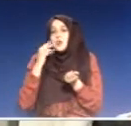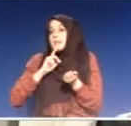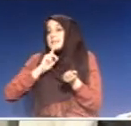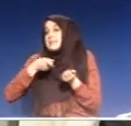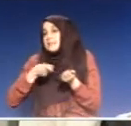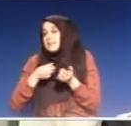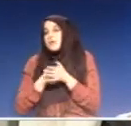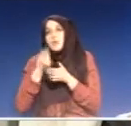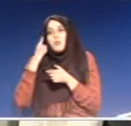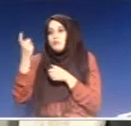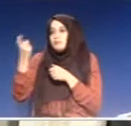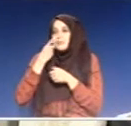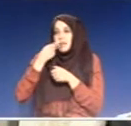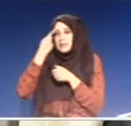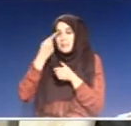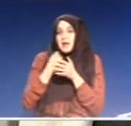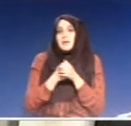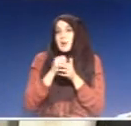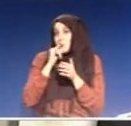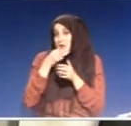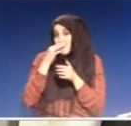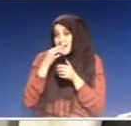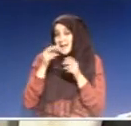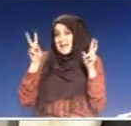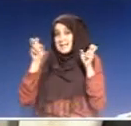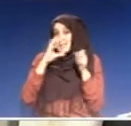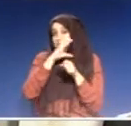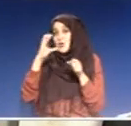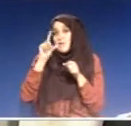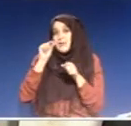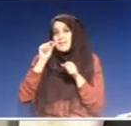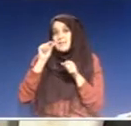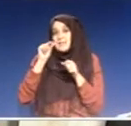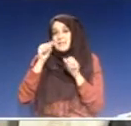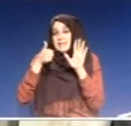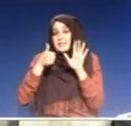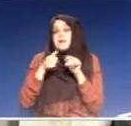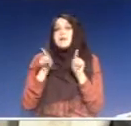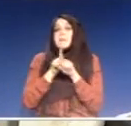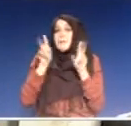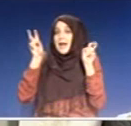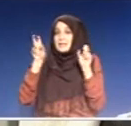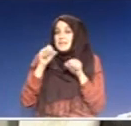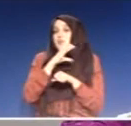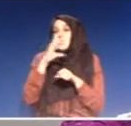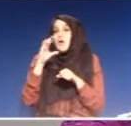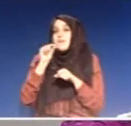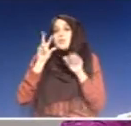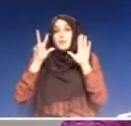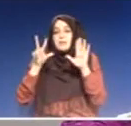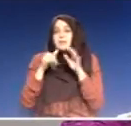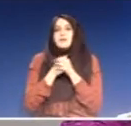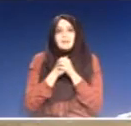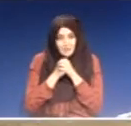المادة 126، ونذكر الآن المادة 128. نعم. المادة 128